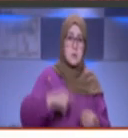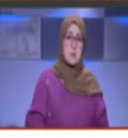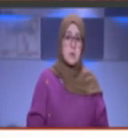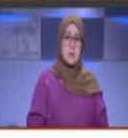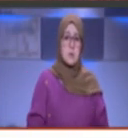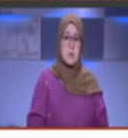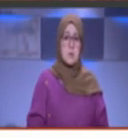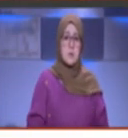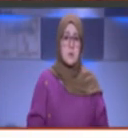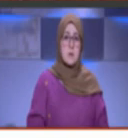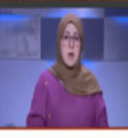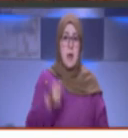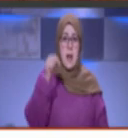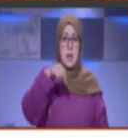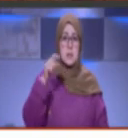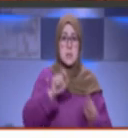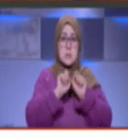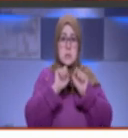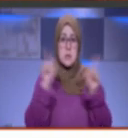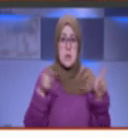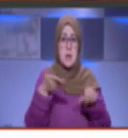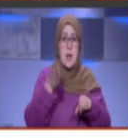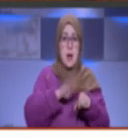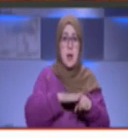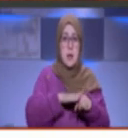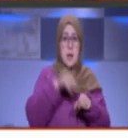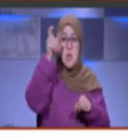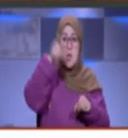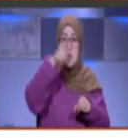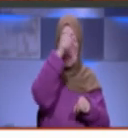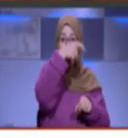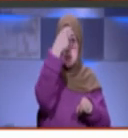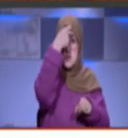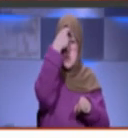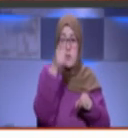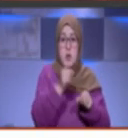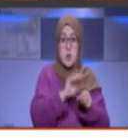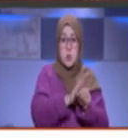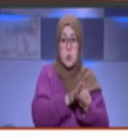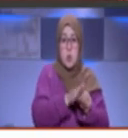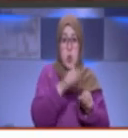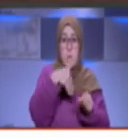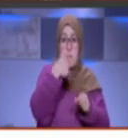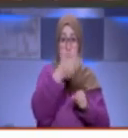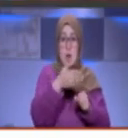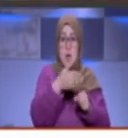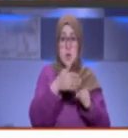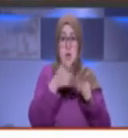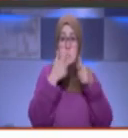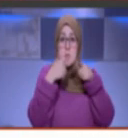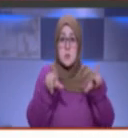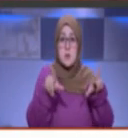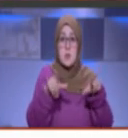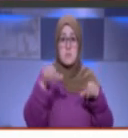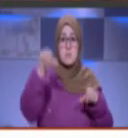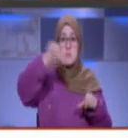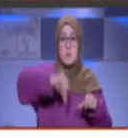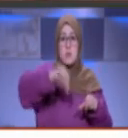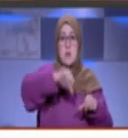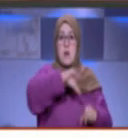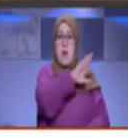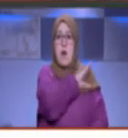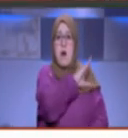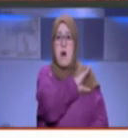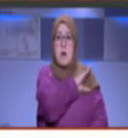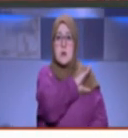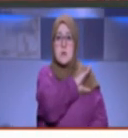ثيودور روزفلد والتي ظهرت عليها إصابات بفيروس كورونا، وبعد تصريحات مسيئة لقائدها